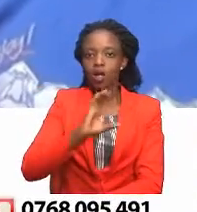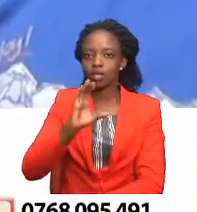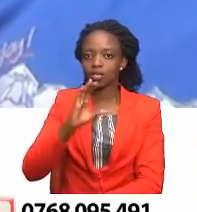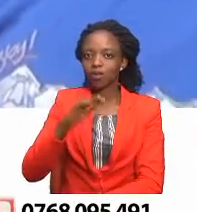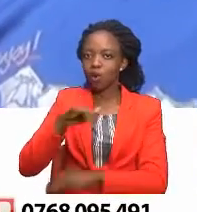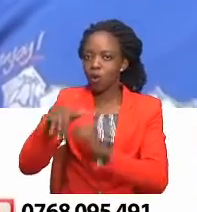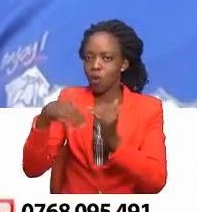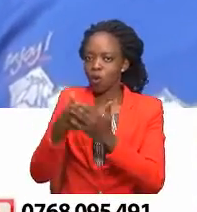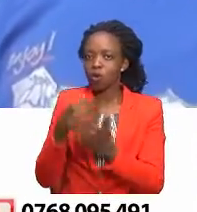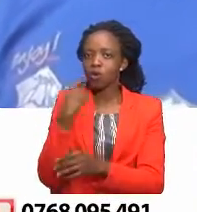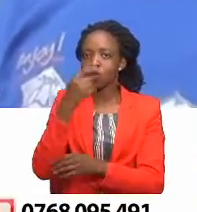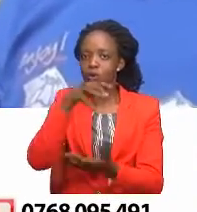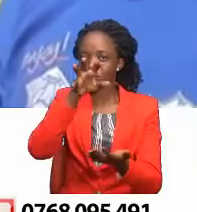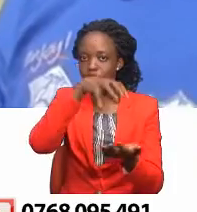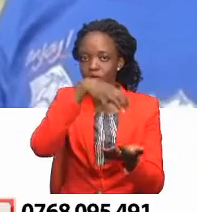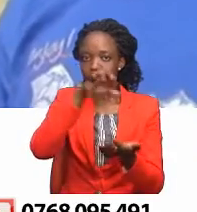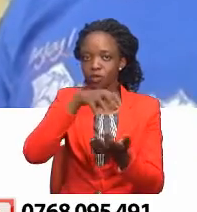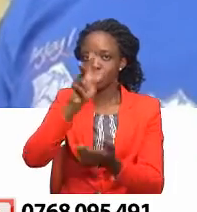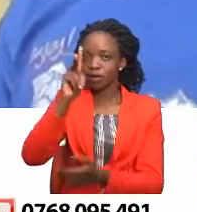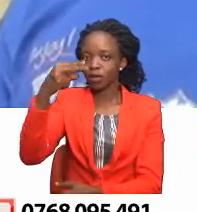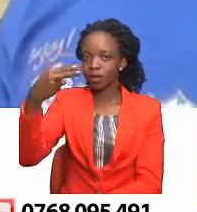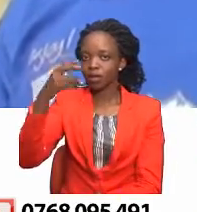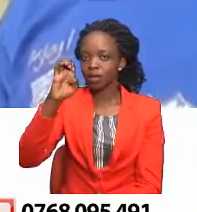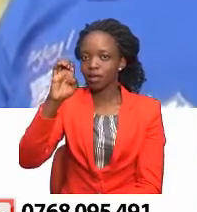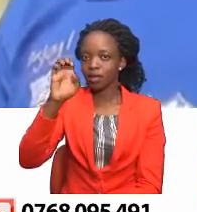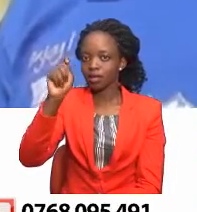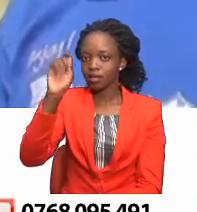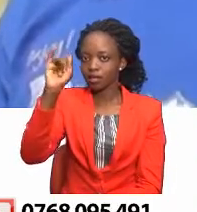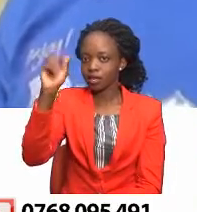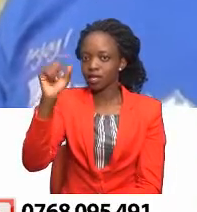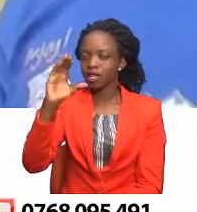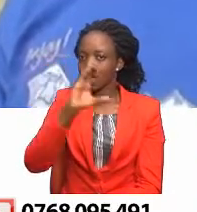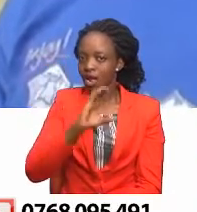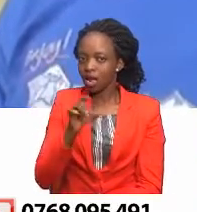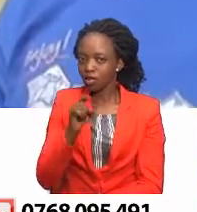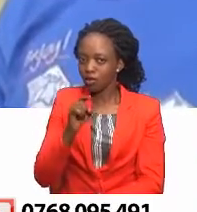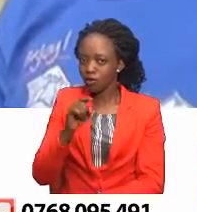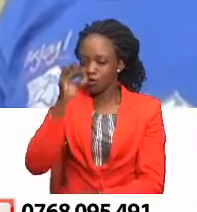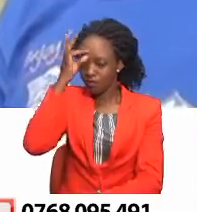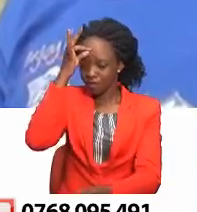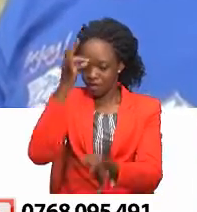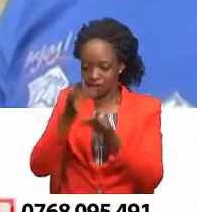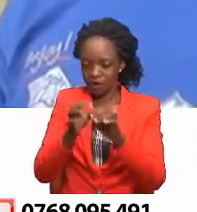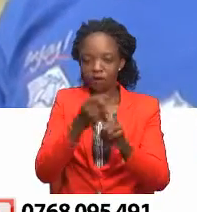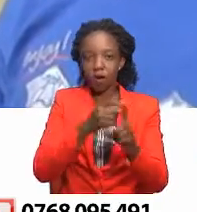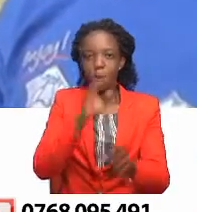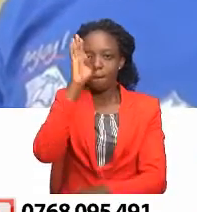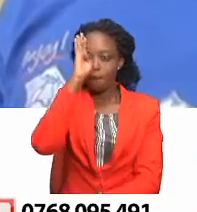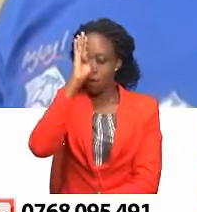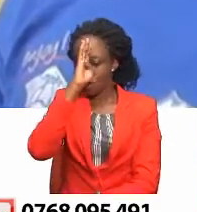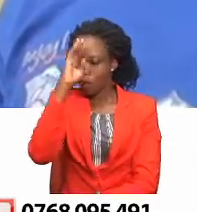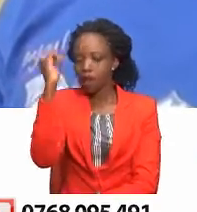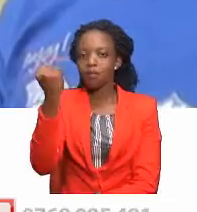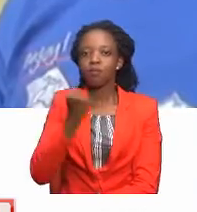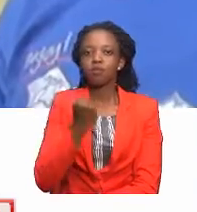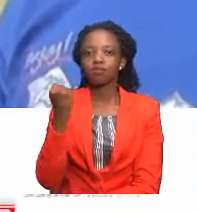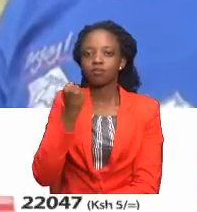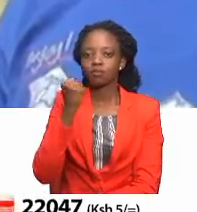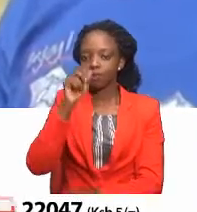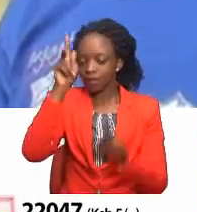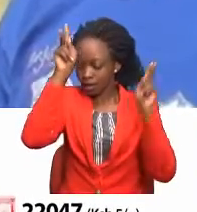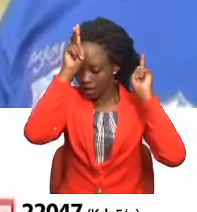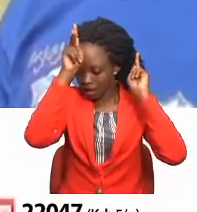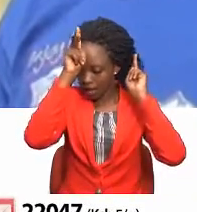wana shop kwa Ketia supermarket, loyal customers wetu kutokea Bungoma, Mumias,